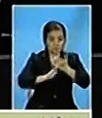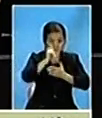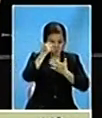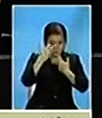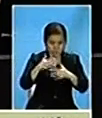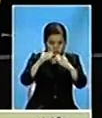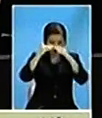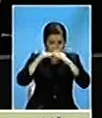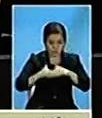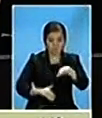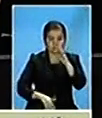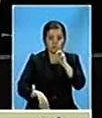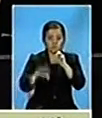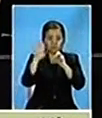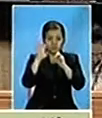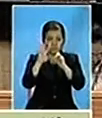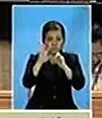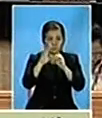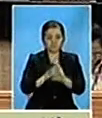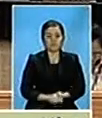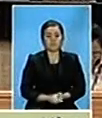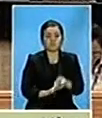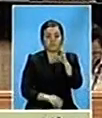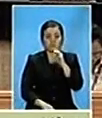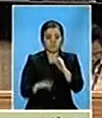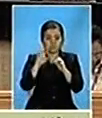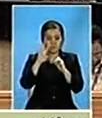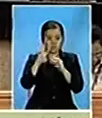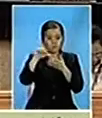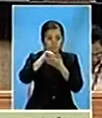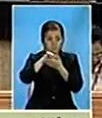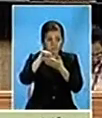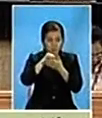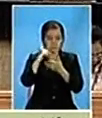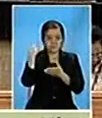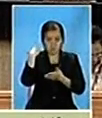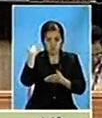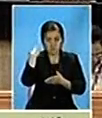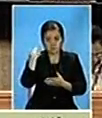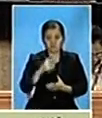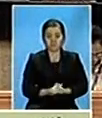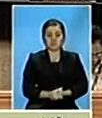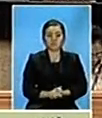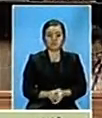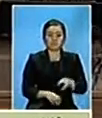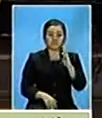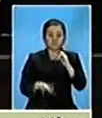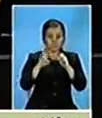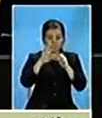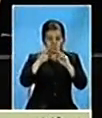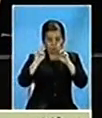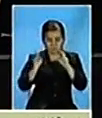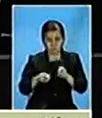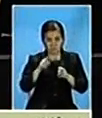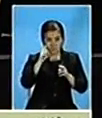4ครับ มาตรา4มีการแก้ไข ในมาตรา4นะครับในวงเล็บ1นะครับกร